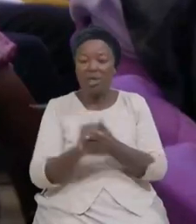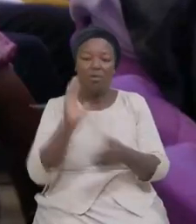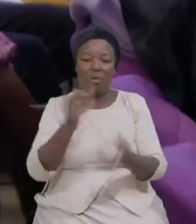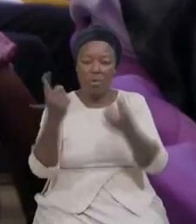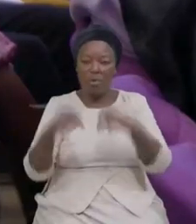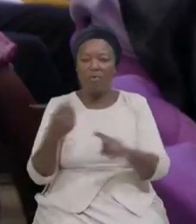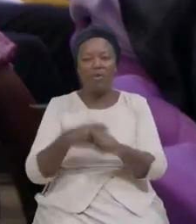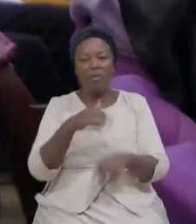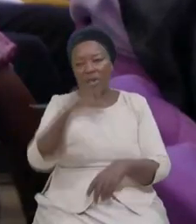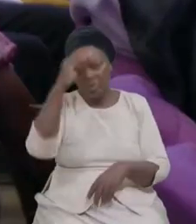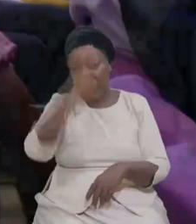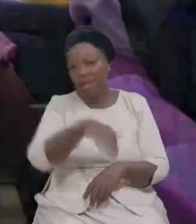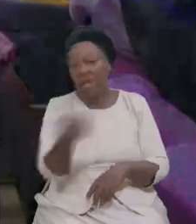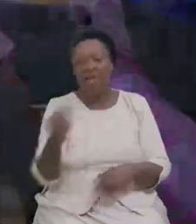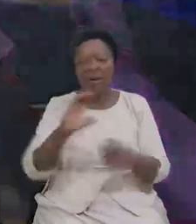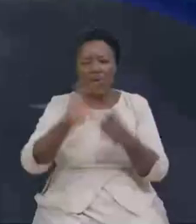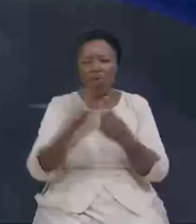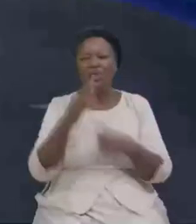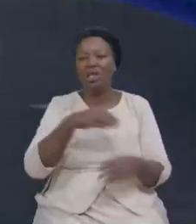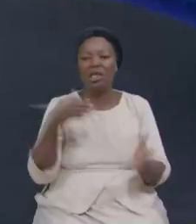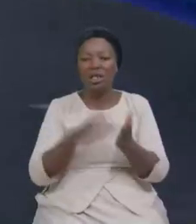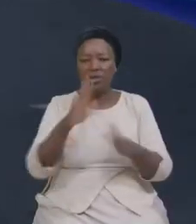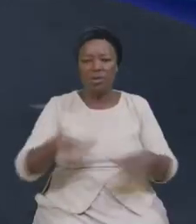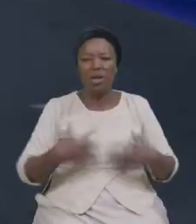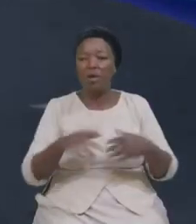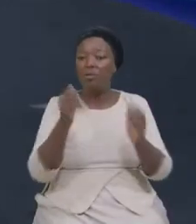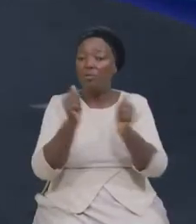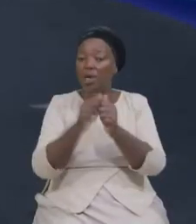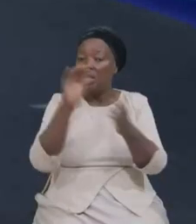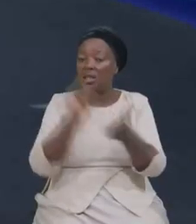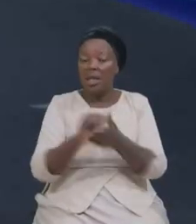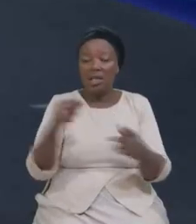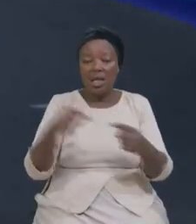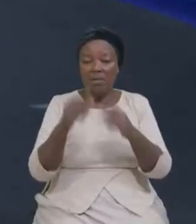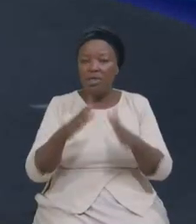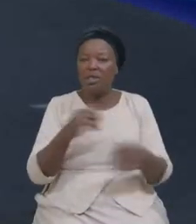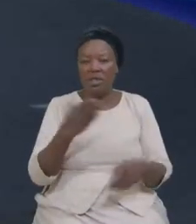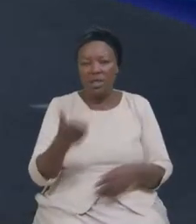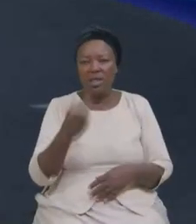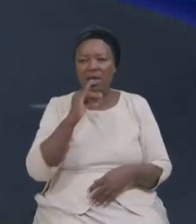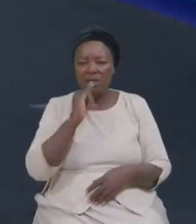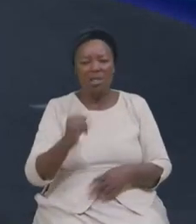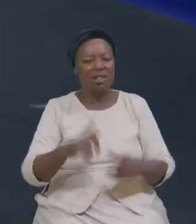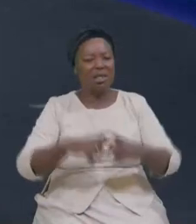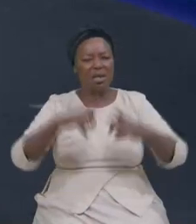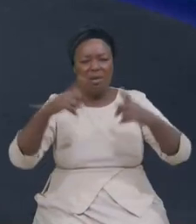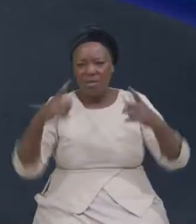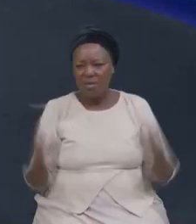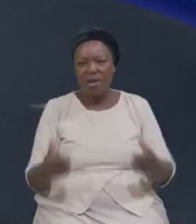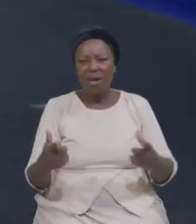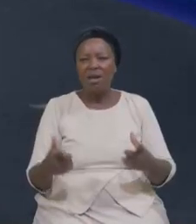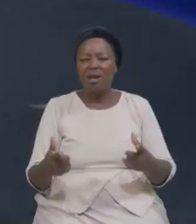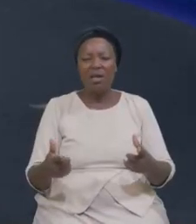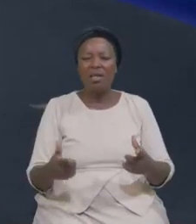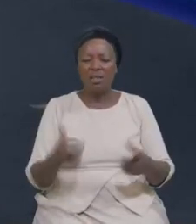toute communauté contre ta vie, avec cette inimitié, il y a eu un exploit par la puissance